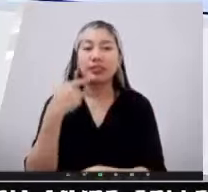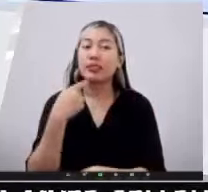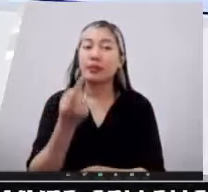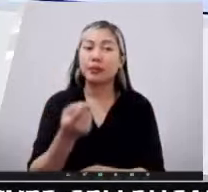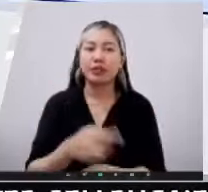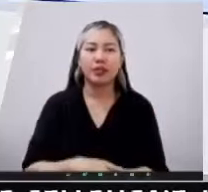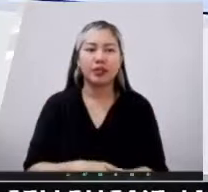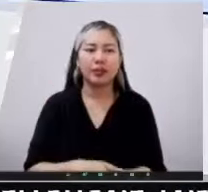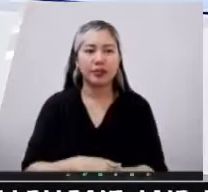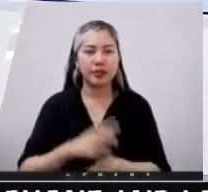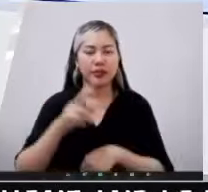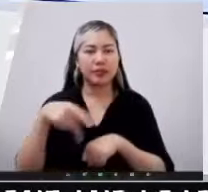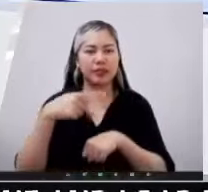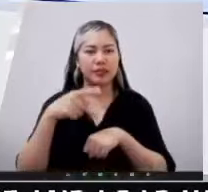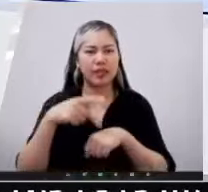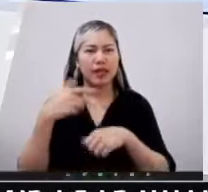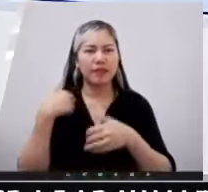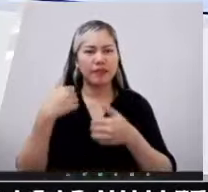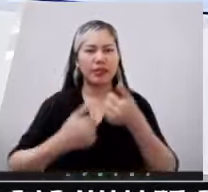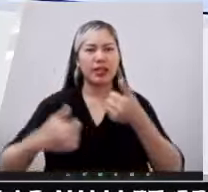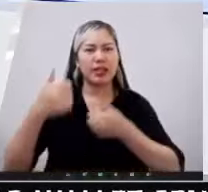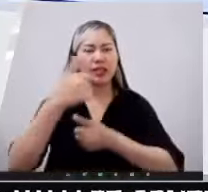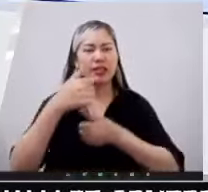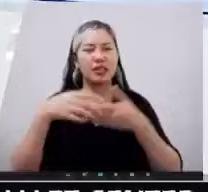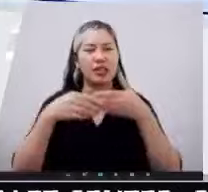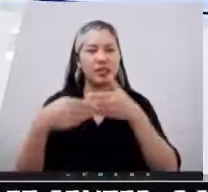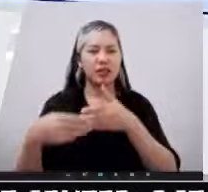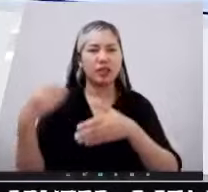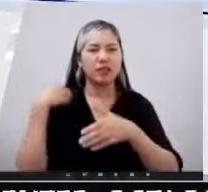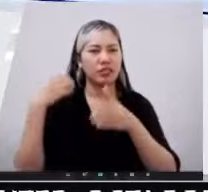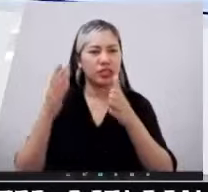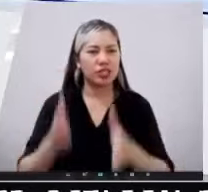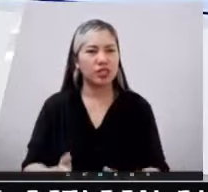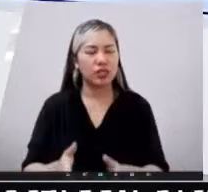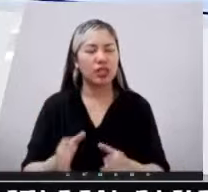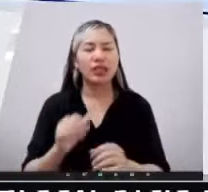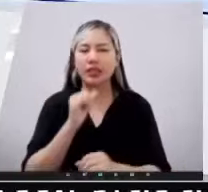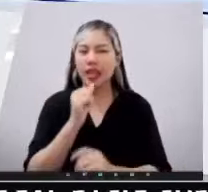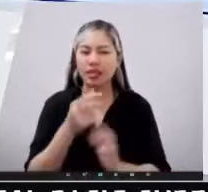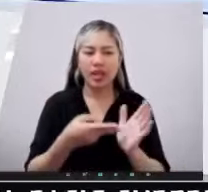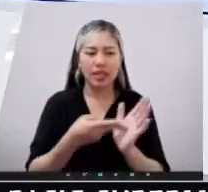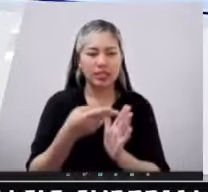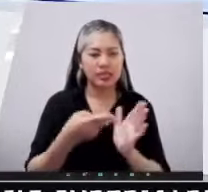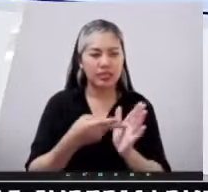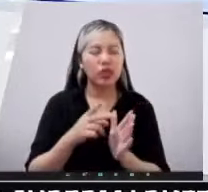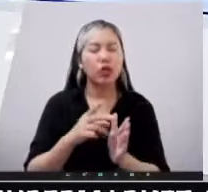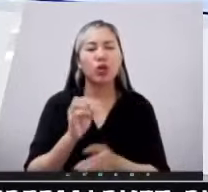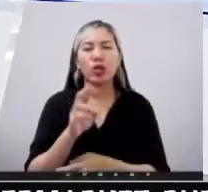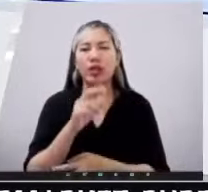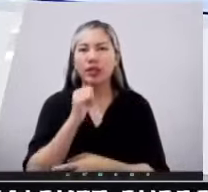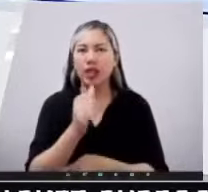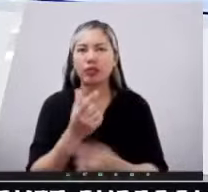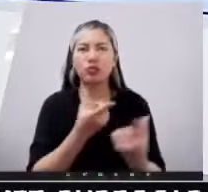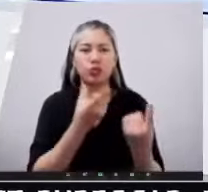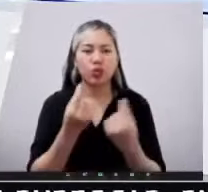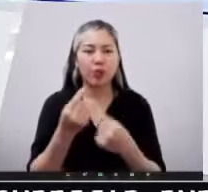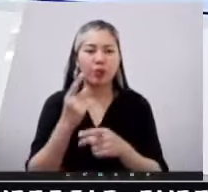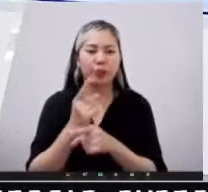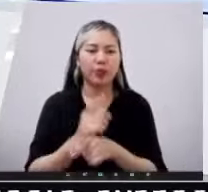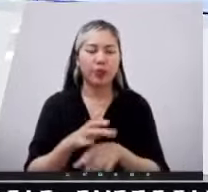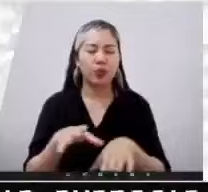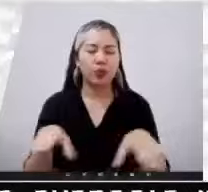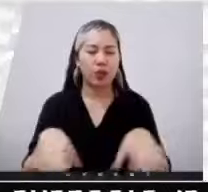pinamumunuan ng ilang opisyal na wala raw katapatan sa trabahong sinumpaan balitang hatid ni Sandra